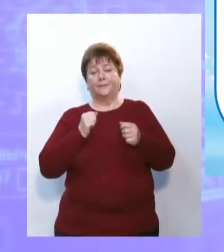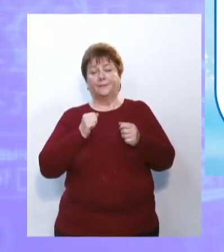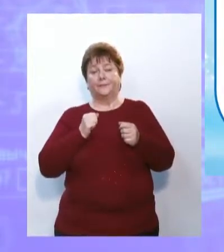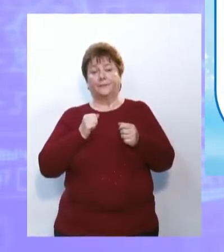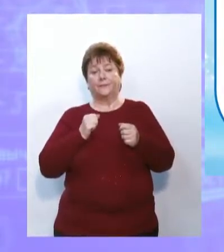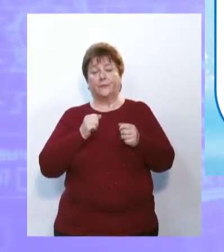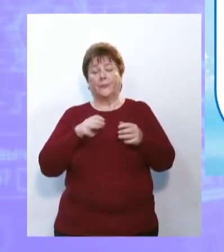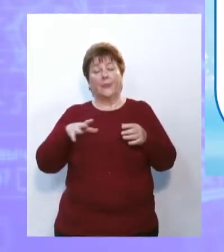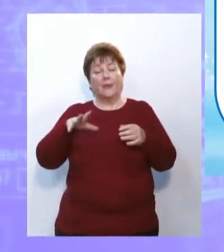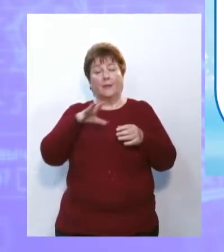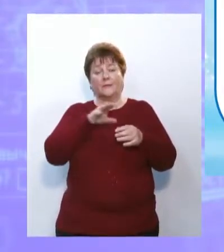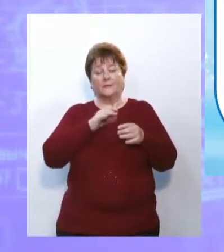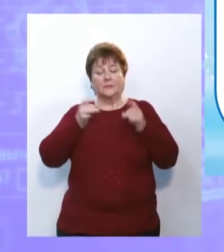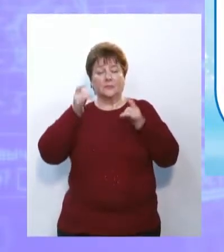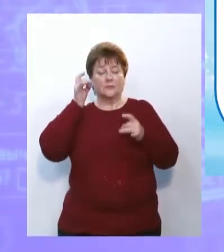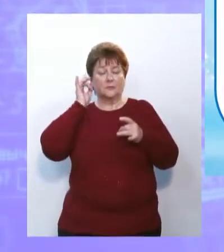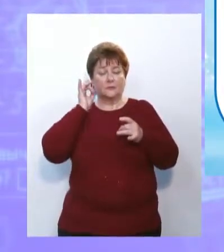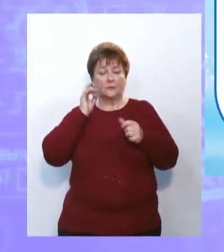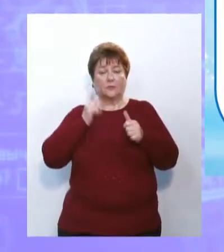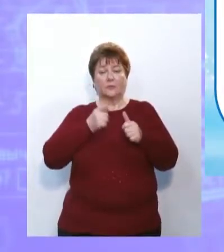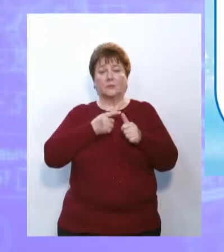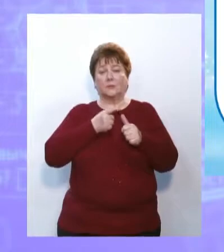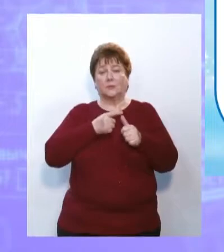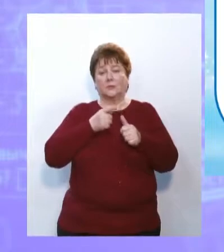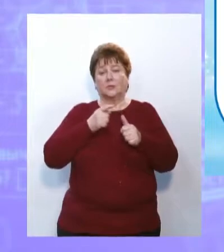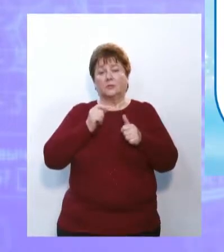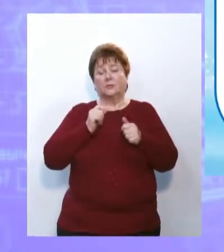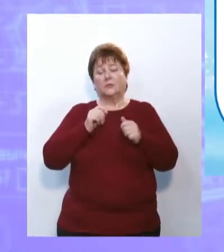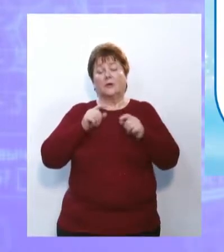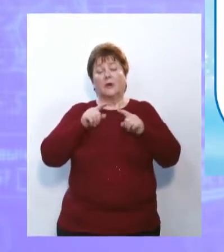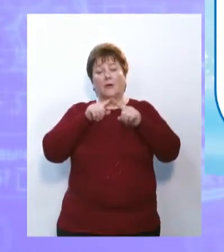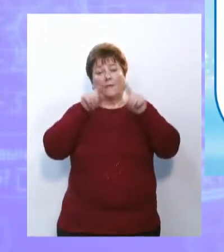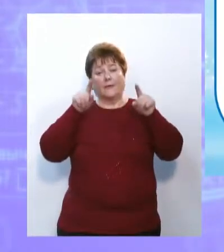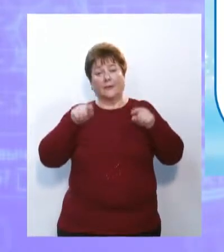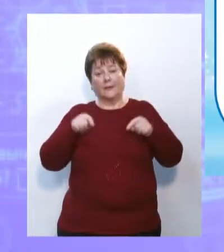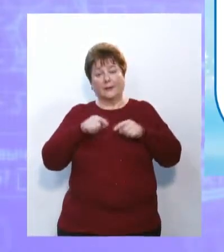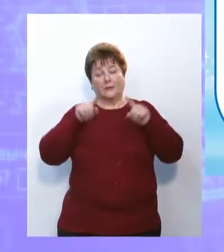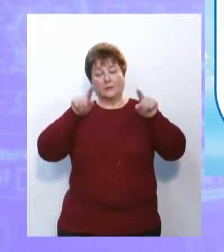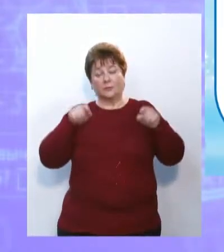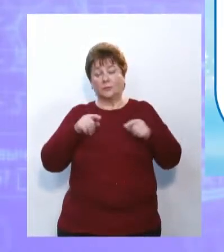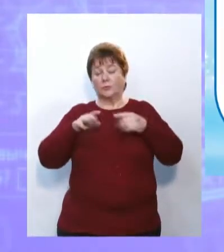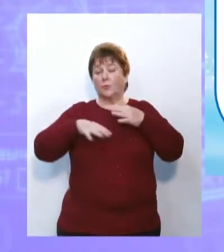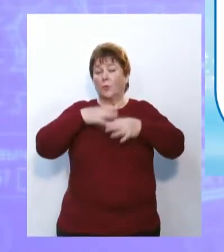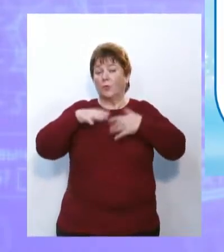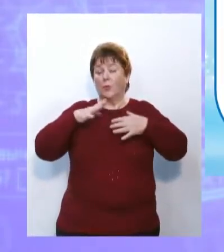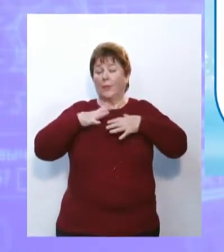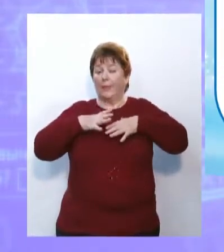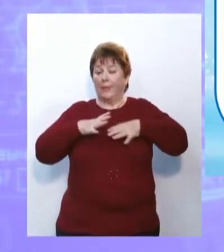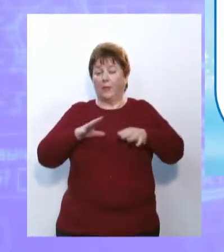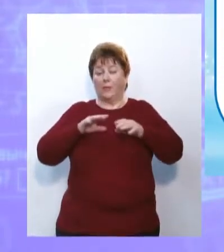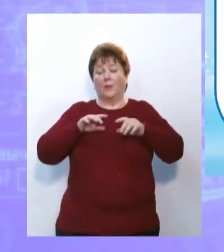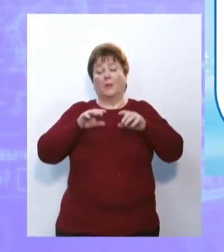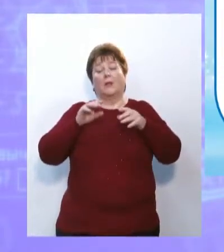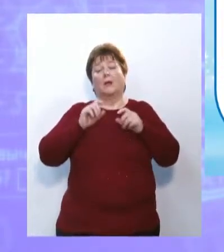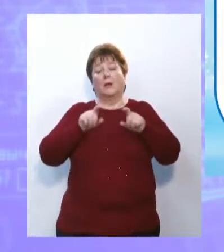Причем все звуки обозначаются в квадратных скобках, чтобы не путать их с буквами.